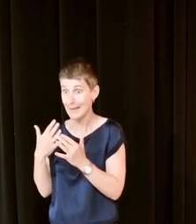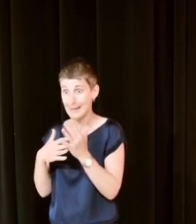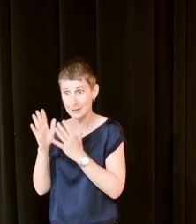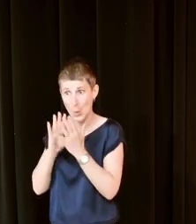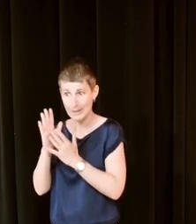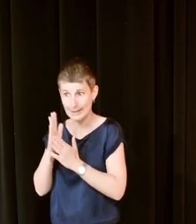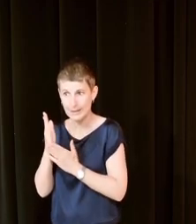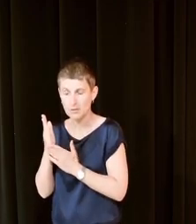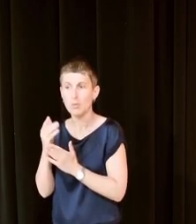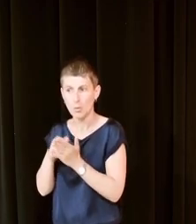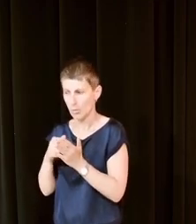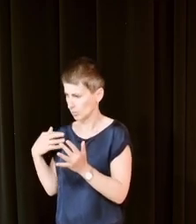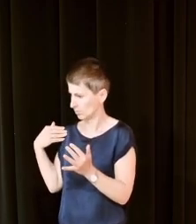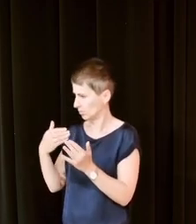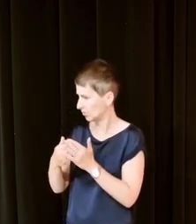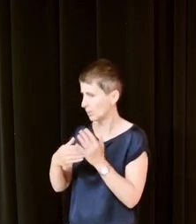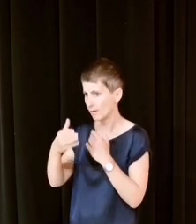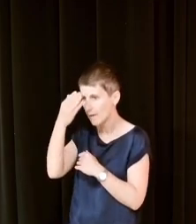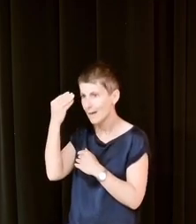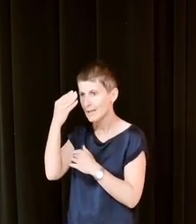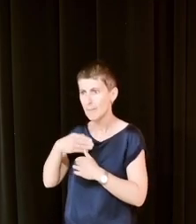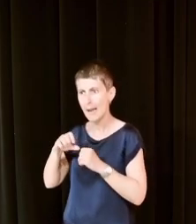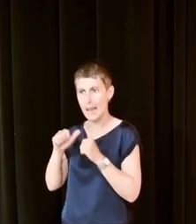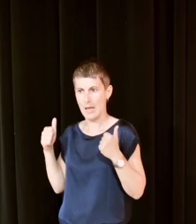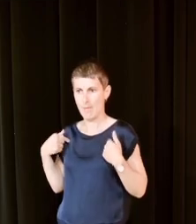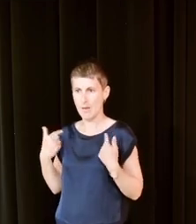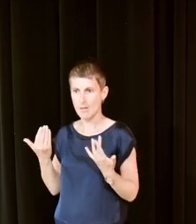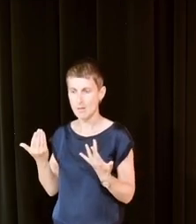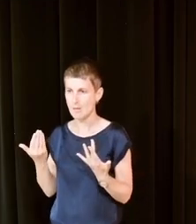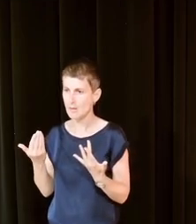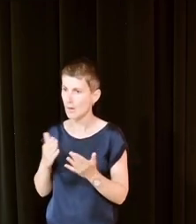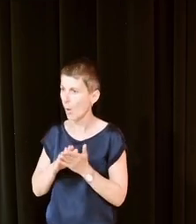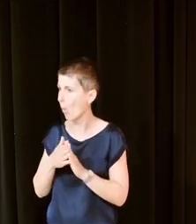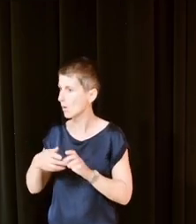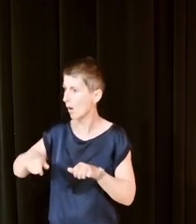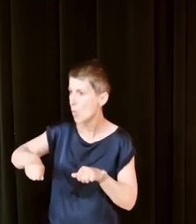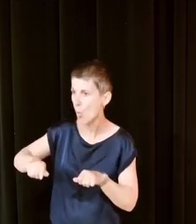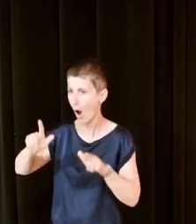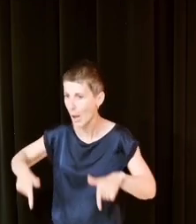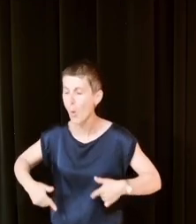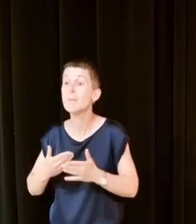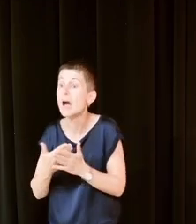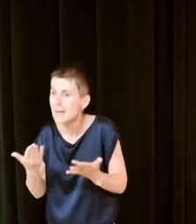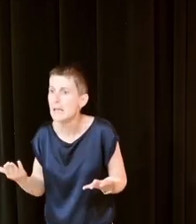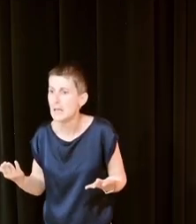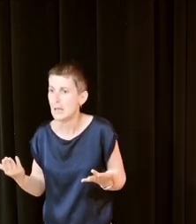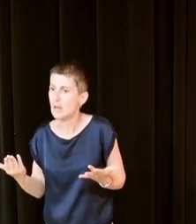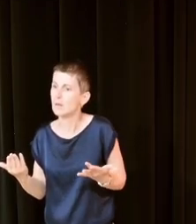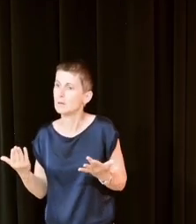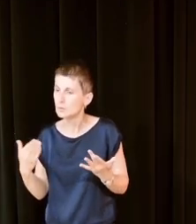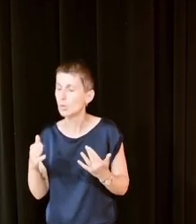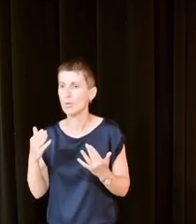immer unterrepräsentiert. Und es kann vielleicht auch sein, ich repariere ein Motorrad oder irgend sowas. Also Momente, wo ich merke, das habe